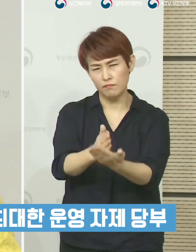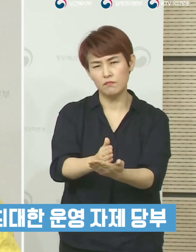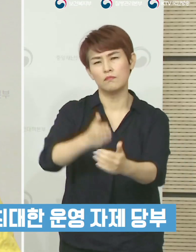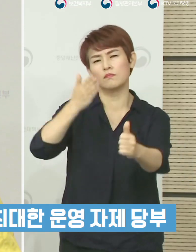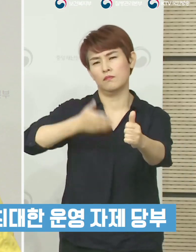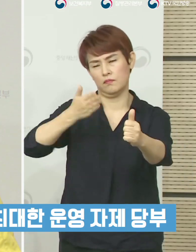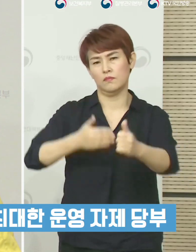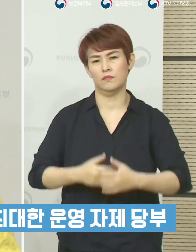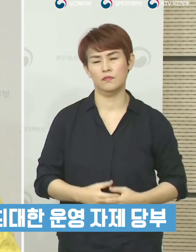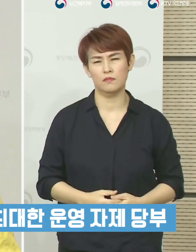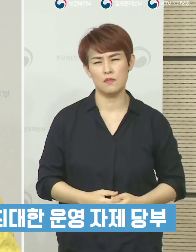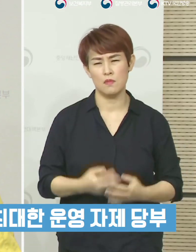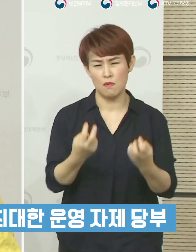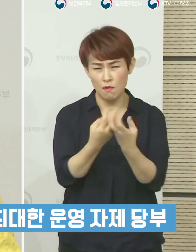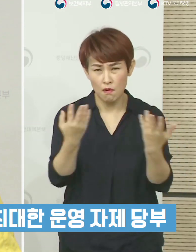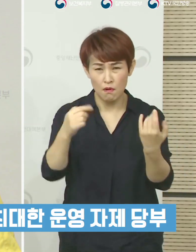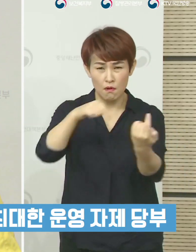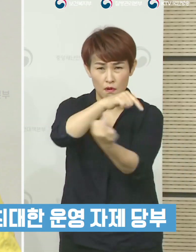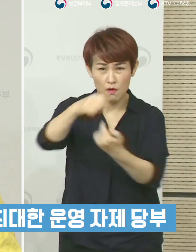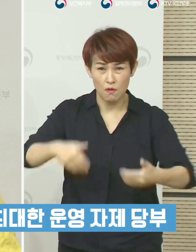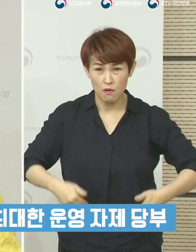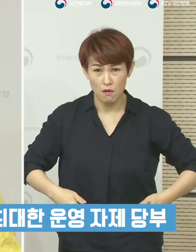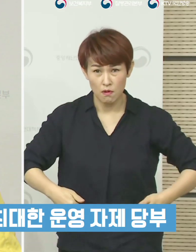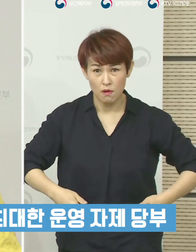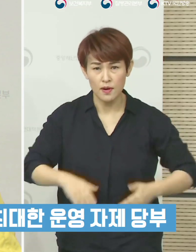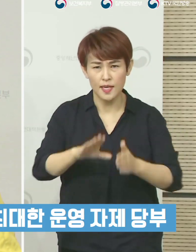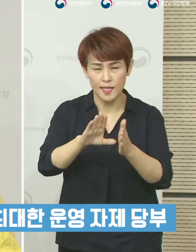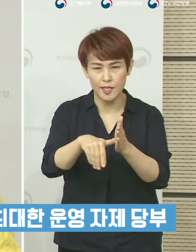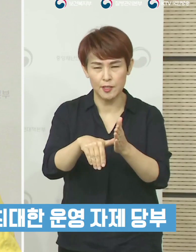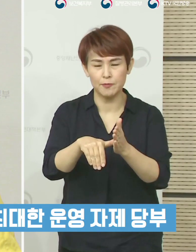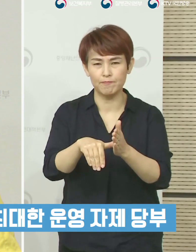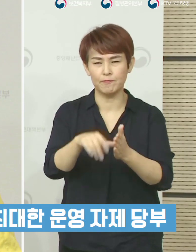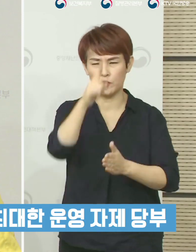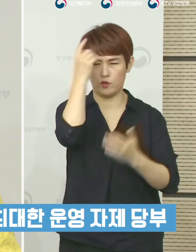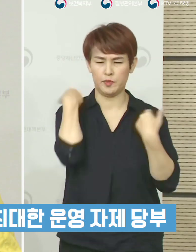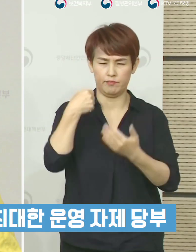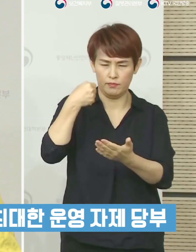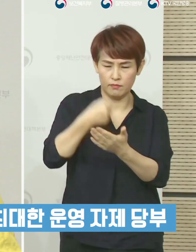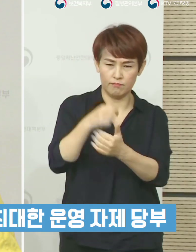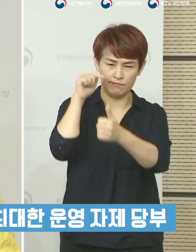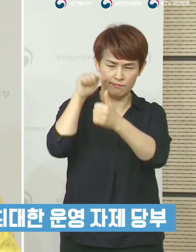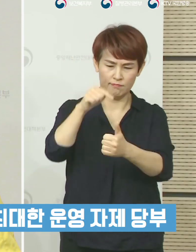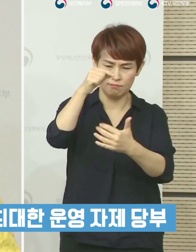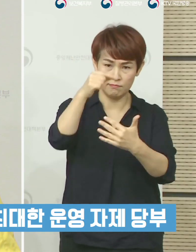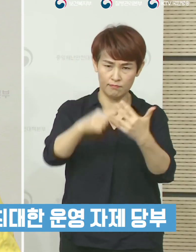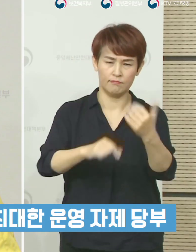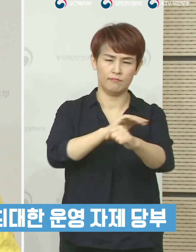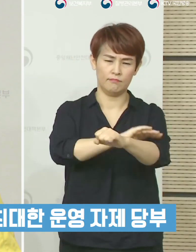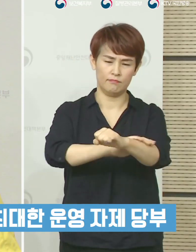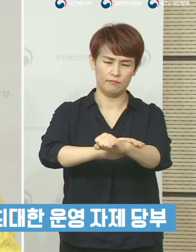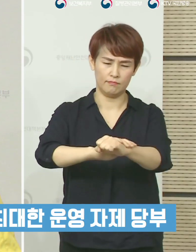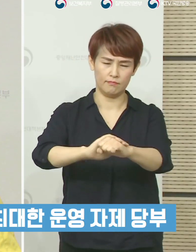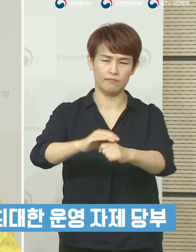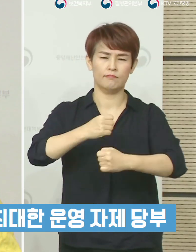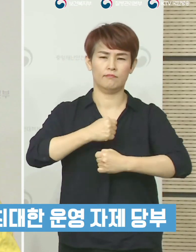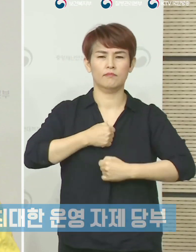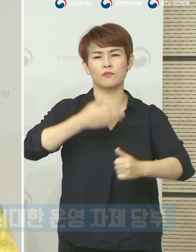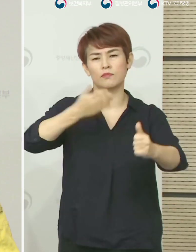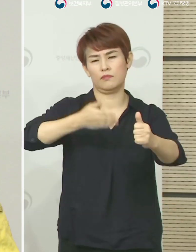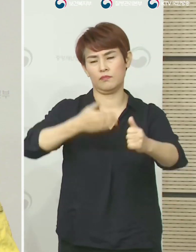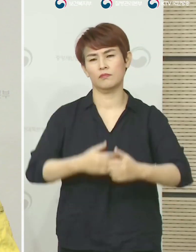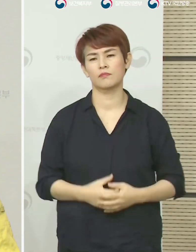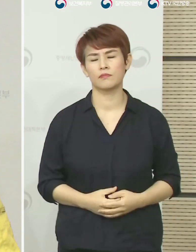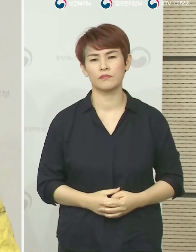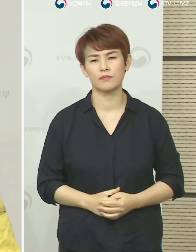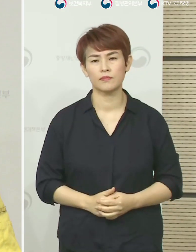주시길 바라며, 불가피하게 운영하는 경우 방역당국이 정한 준수사항의 철저한 이행을 해주실 것을